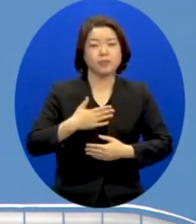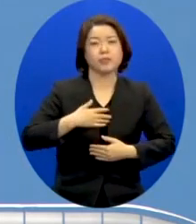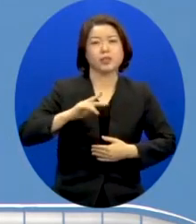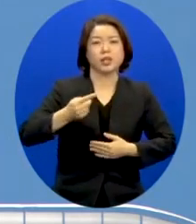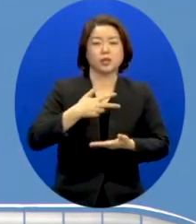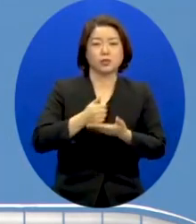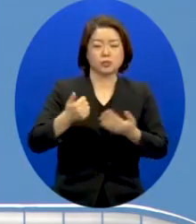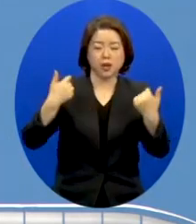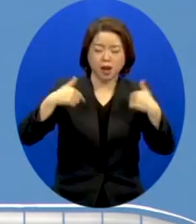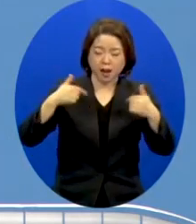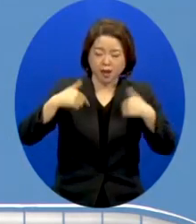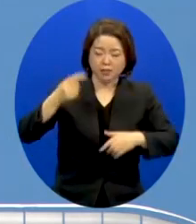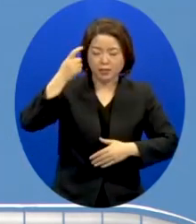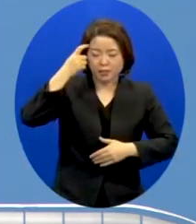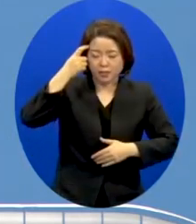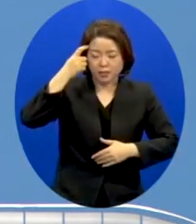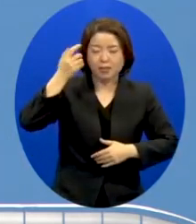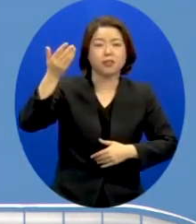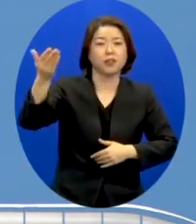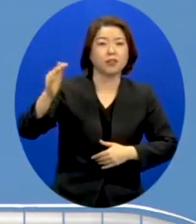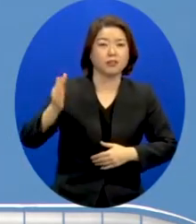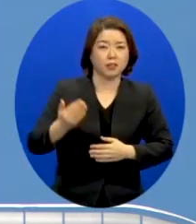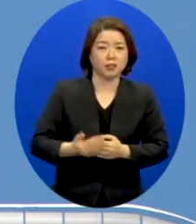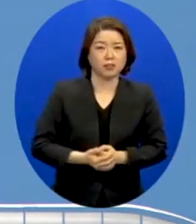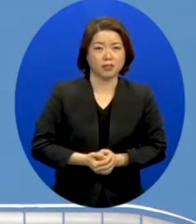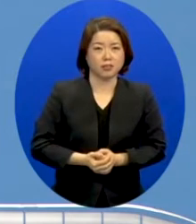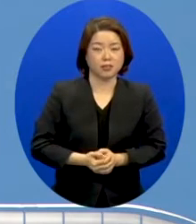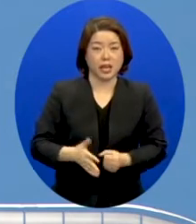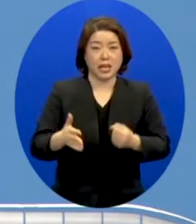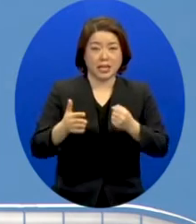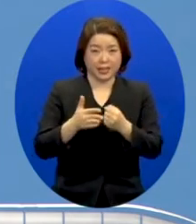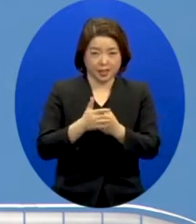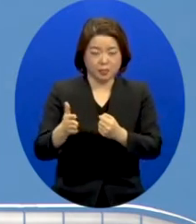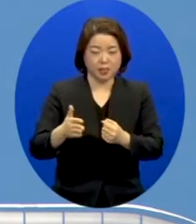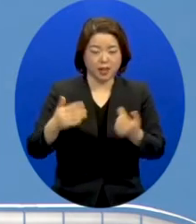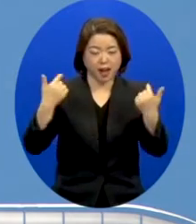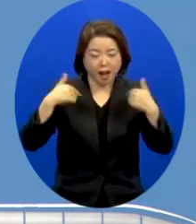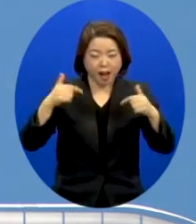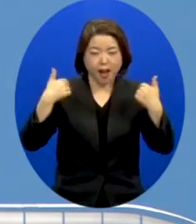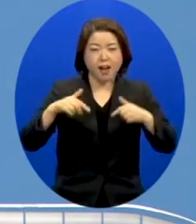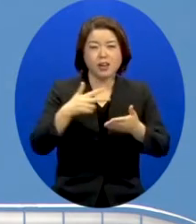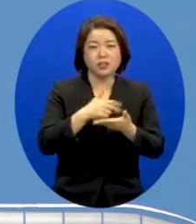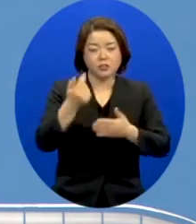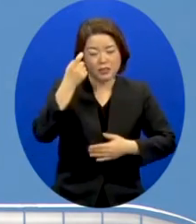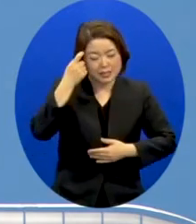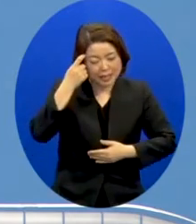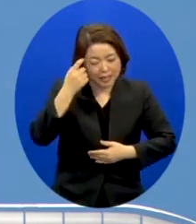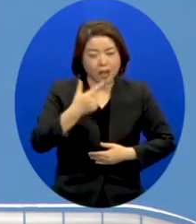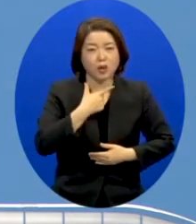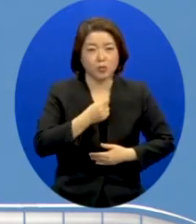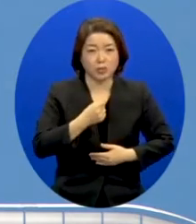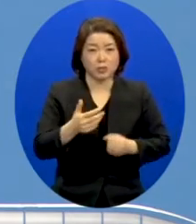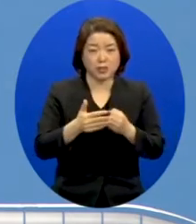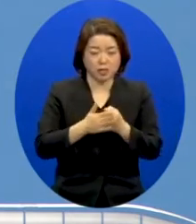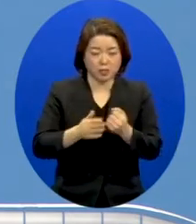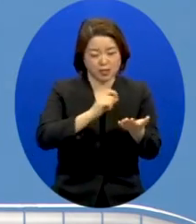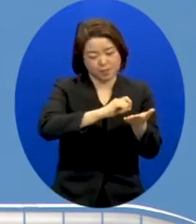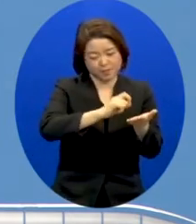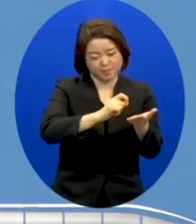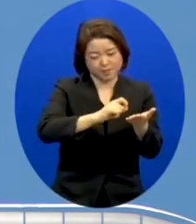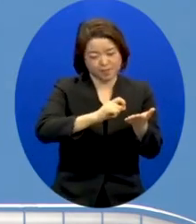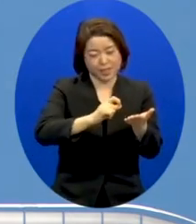항상 생각해야 되지 않나 그래서 항상 주님을 생각하고 싶어서 일기를 쓰기 시작했어요